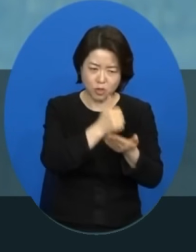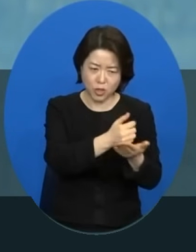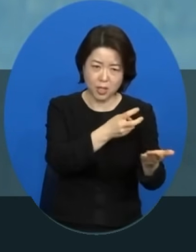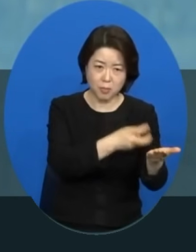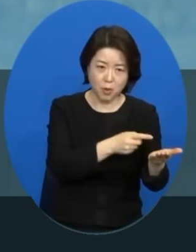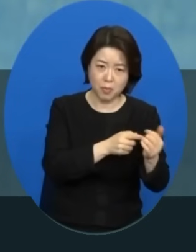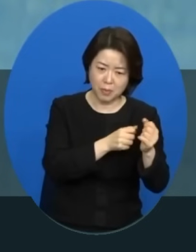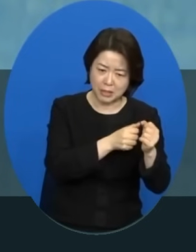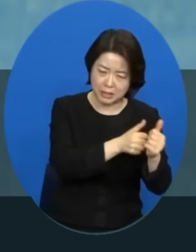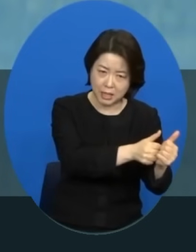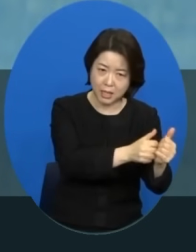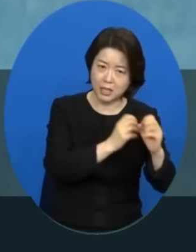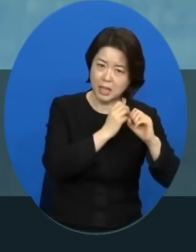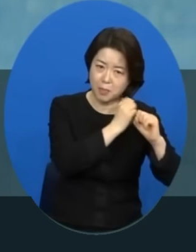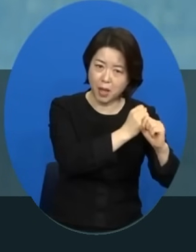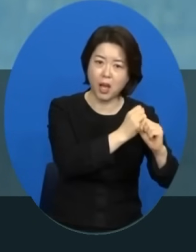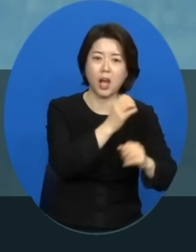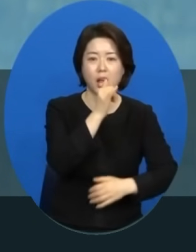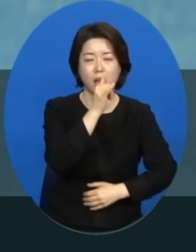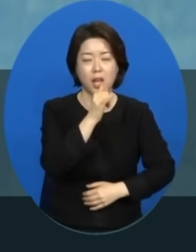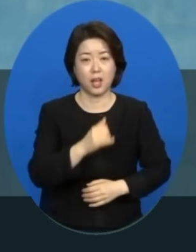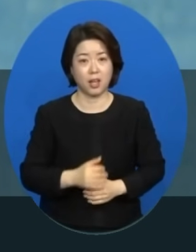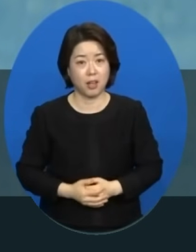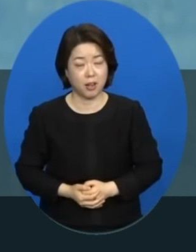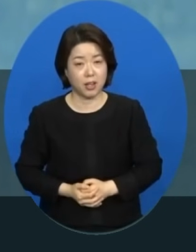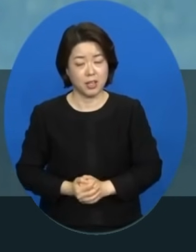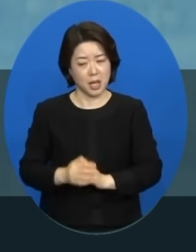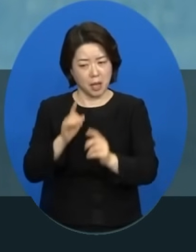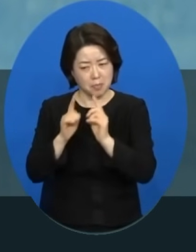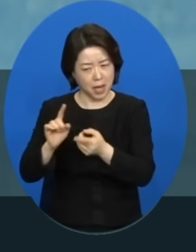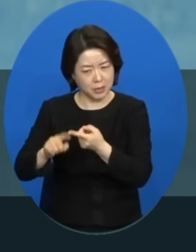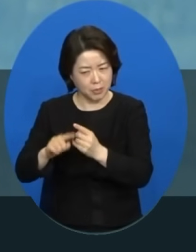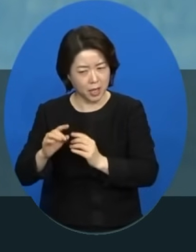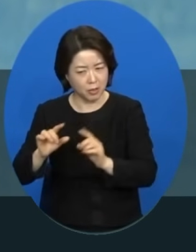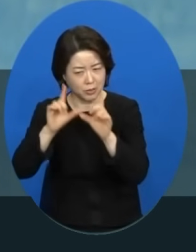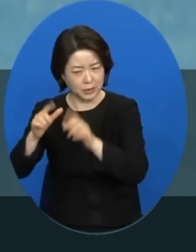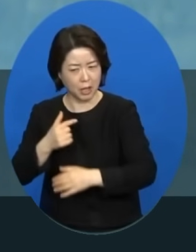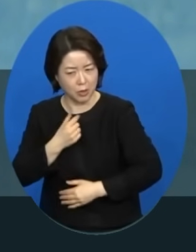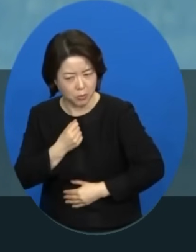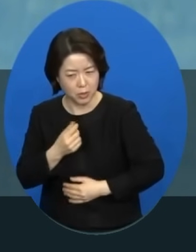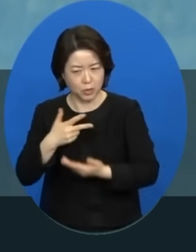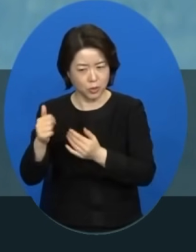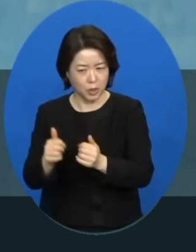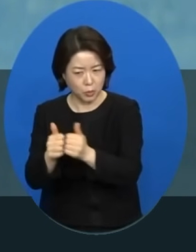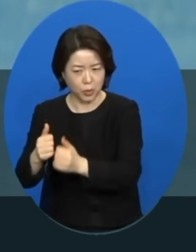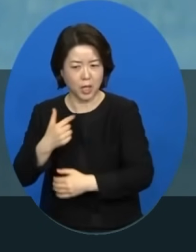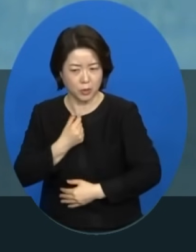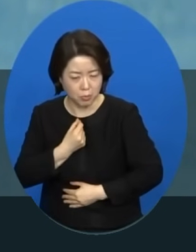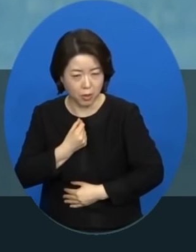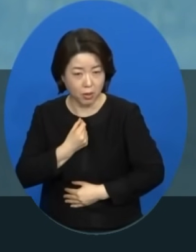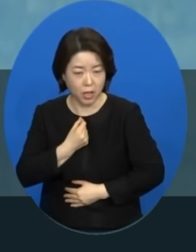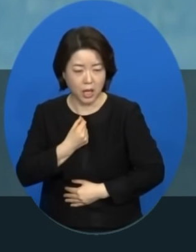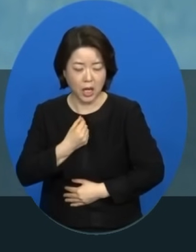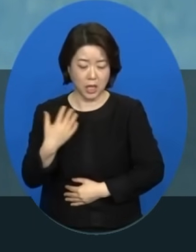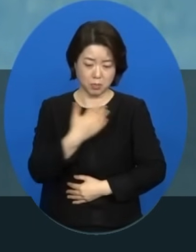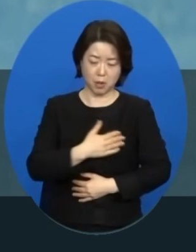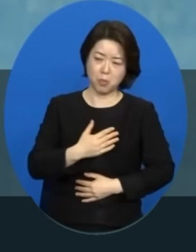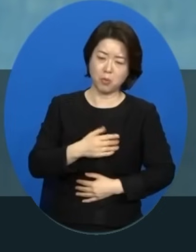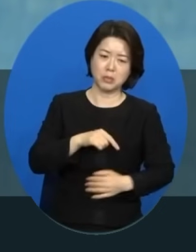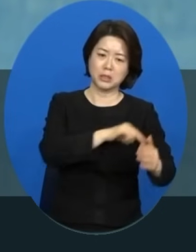매여있다 그랬잖아요. 세상에 매여서 말씀대로 살고 싶고 주님과 동행하고 싶지만 세상에 묶여있기